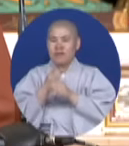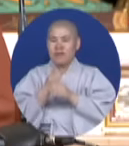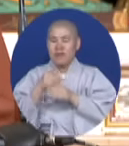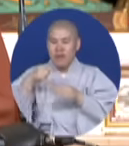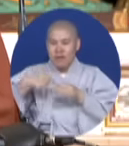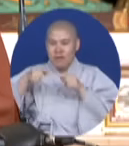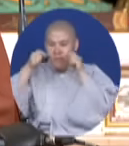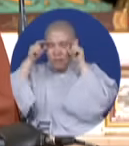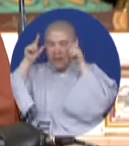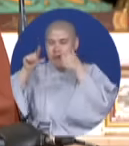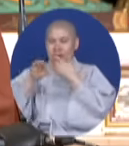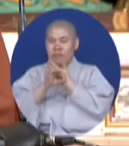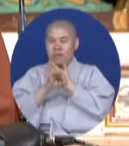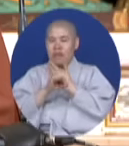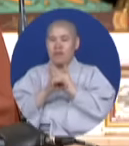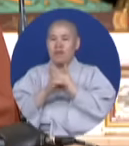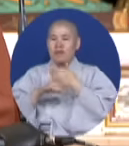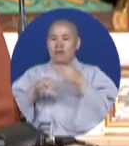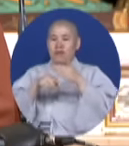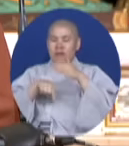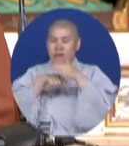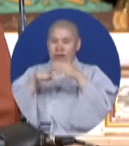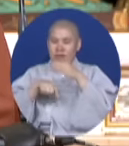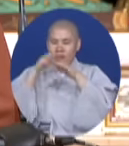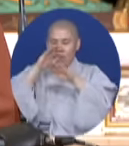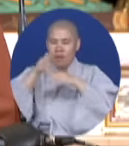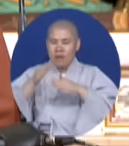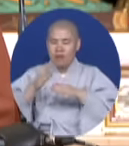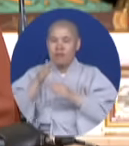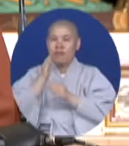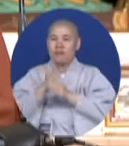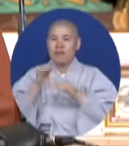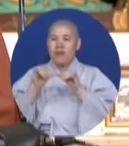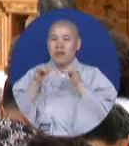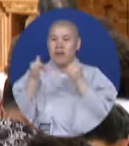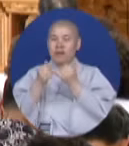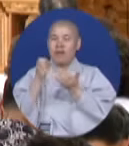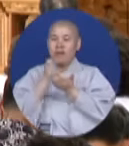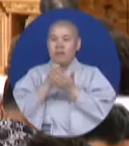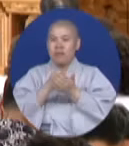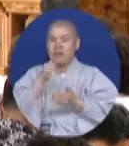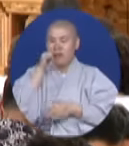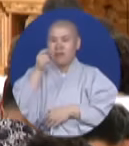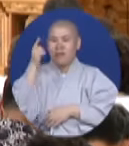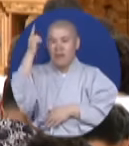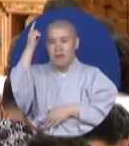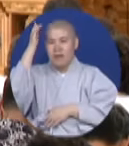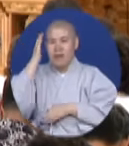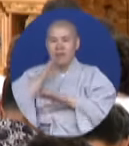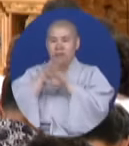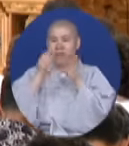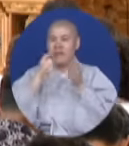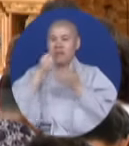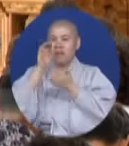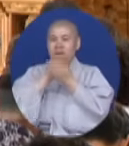다 있는 거예요. 하늘이 백운과 함께 밝아지고 수하 명월류라